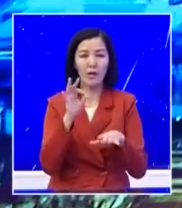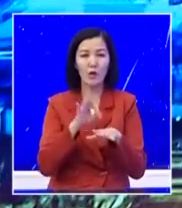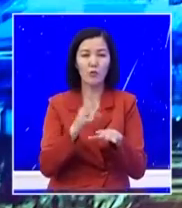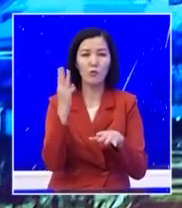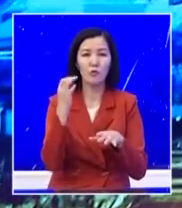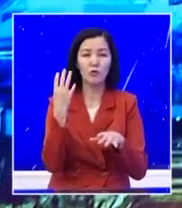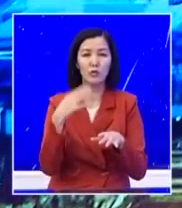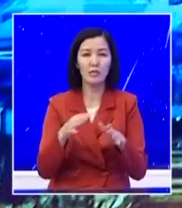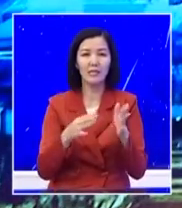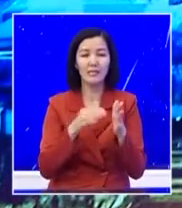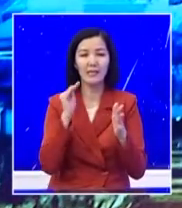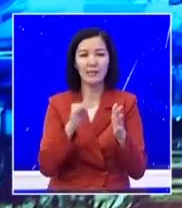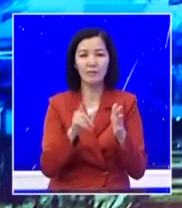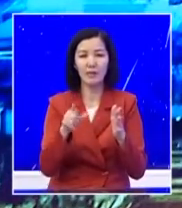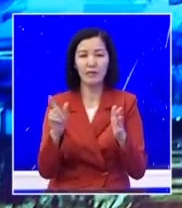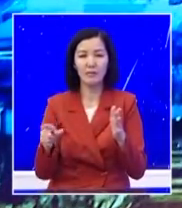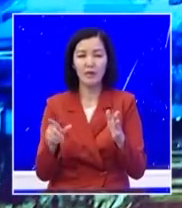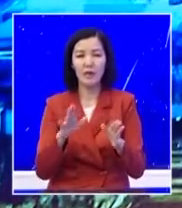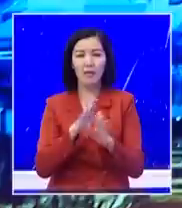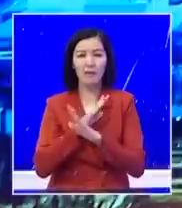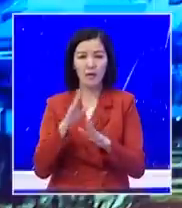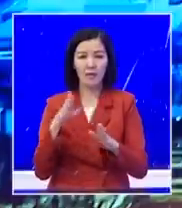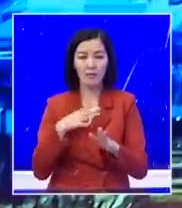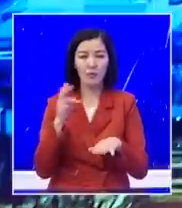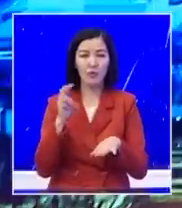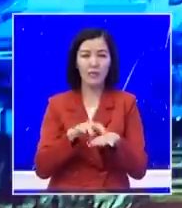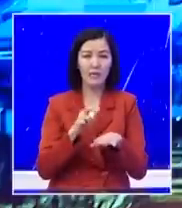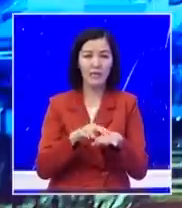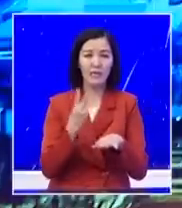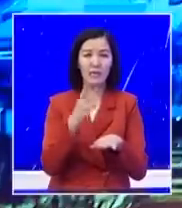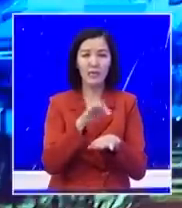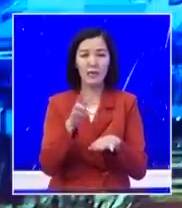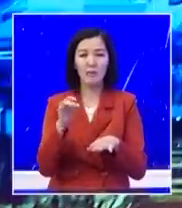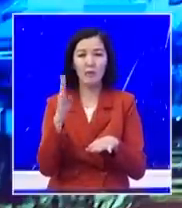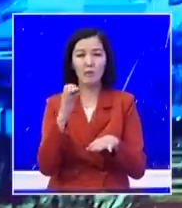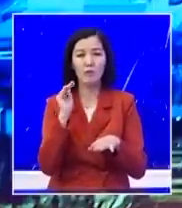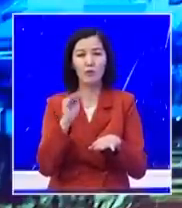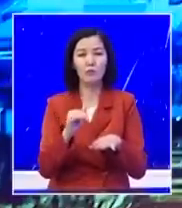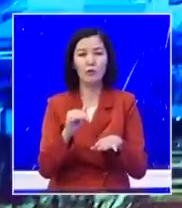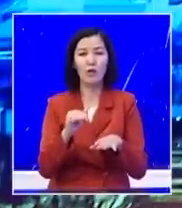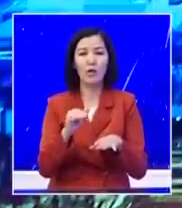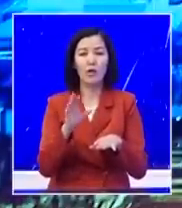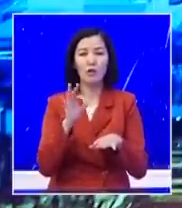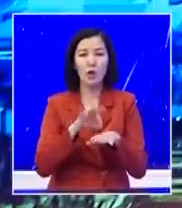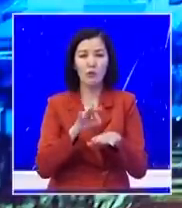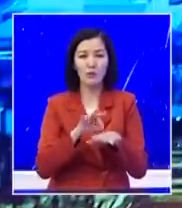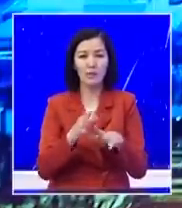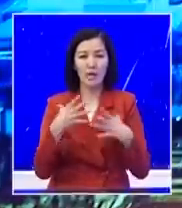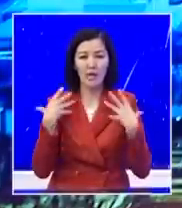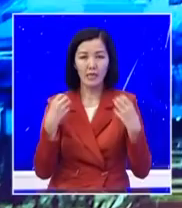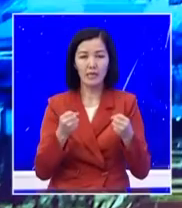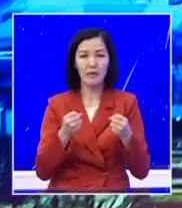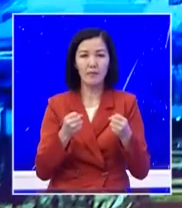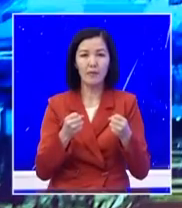сүйенсек, індеттен 348 мың адам қайтыс болды. Дәрігерлер 2 миллион 400 мыңға жуық науқасты